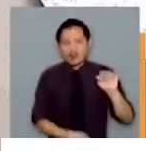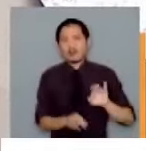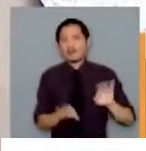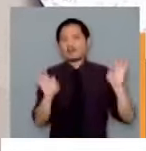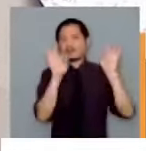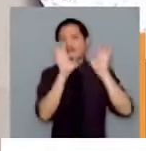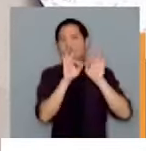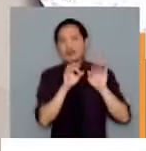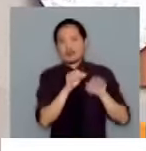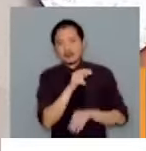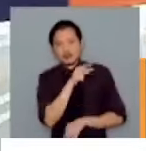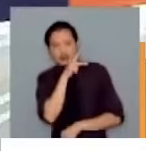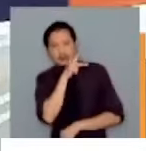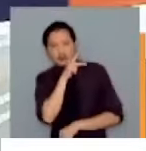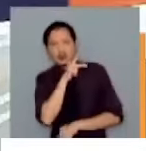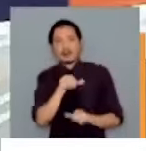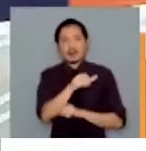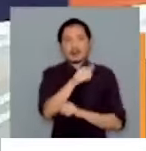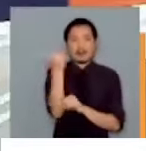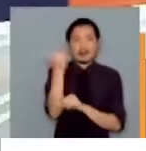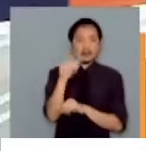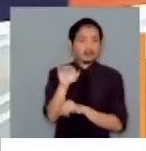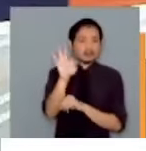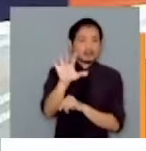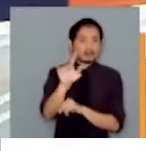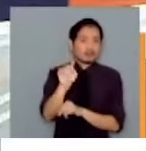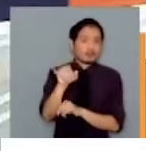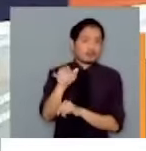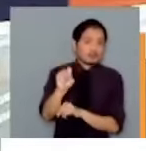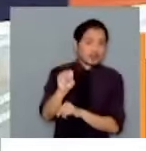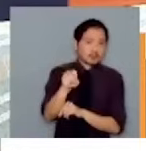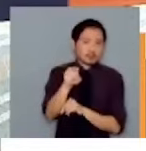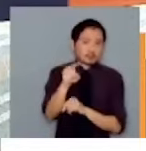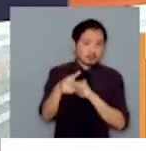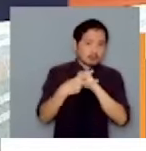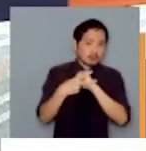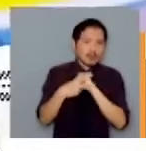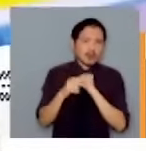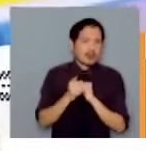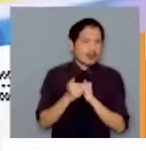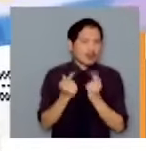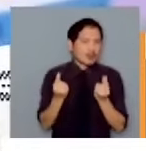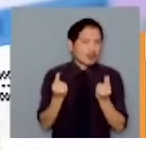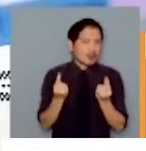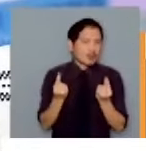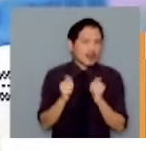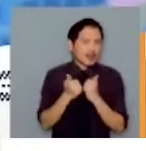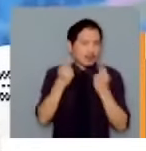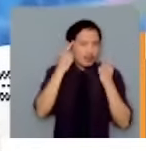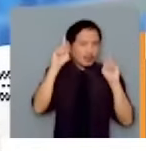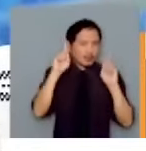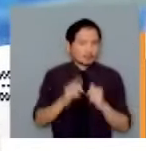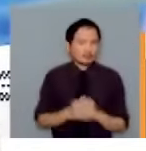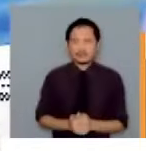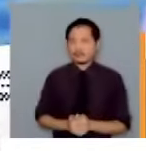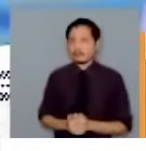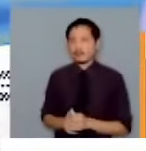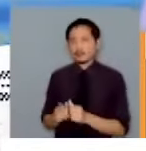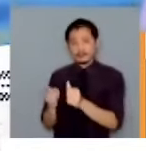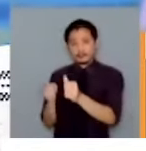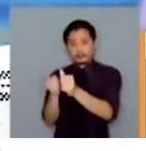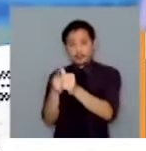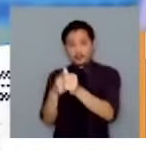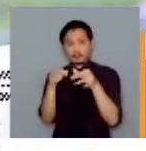other tips pa po para sa mga gustong makaipon naman. Okay. Sa una, kailangan mag-save ka muna ng 6 months